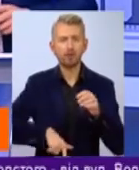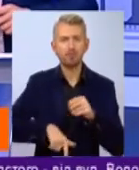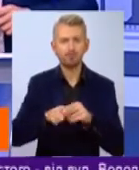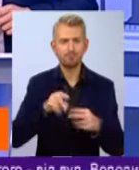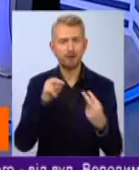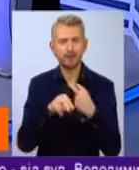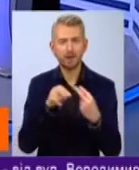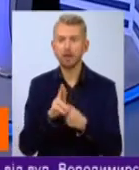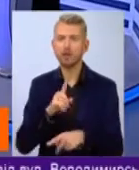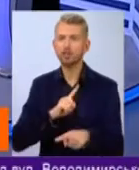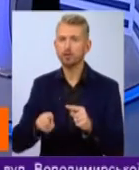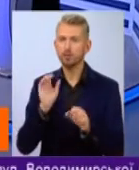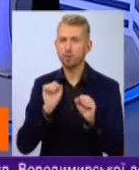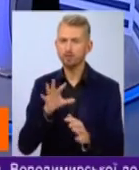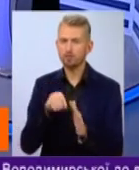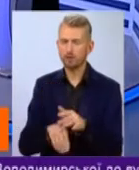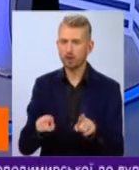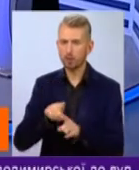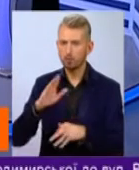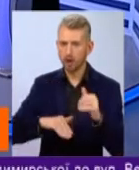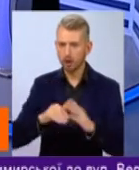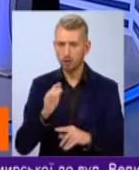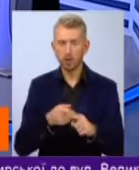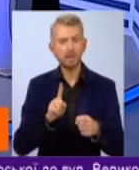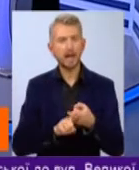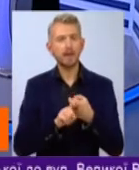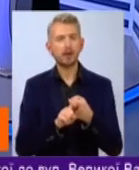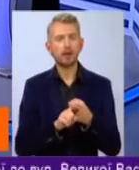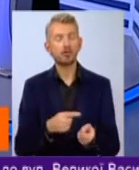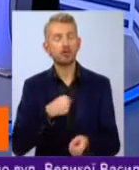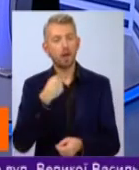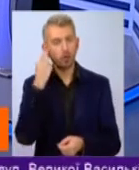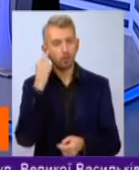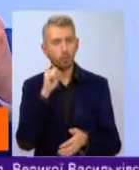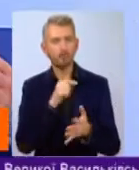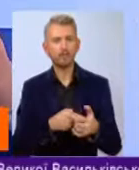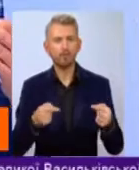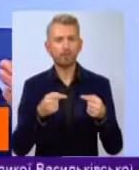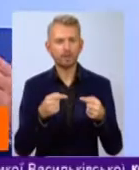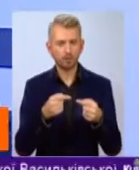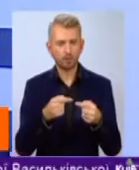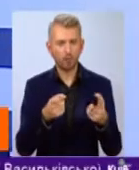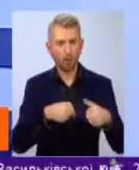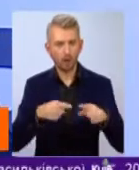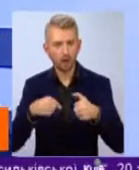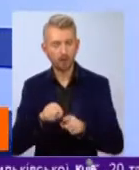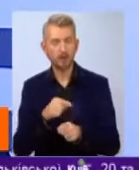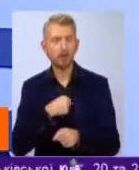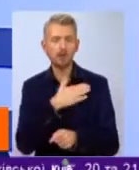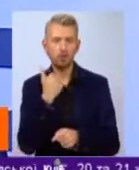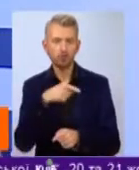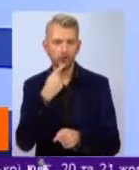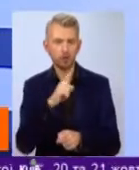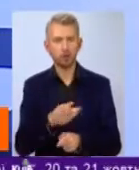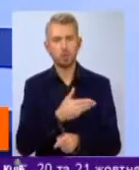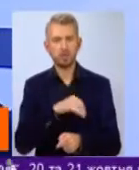можемо запровадити таку практику? Це залежить безпосередньо, я думаю, від відповідних компетентних органів, але я не хочу казати про те, що